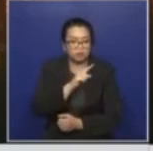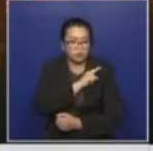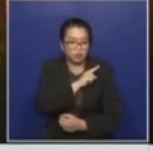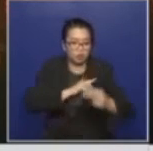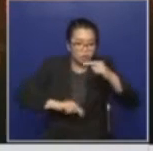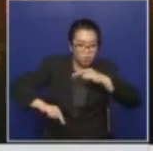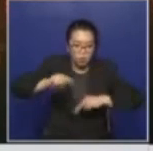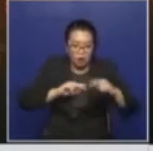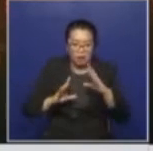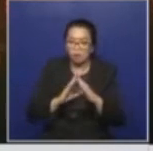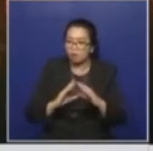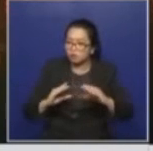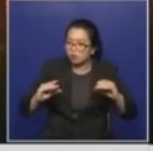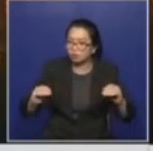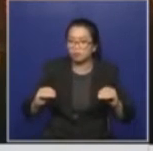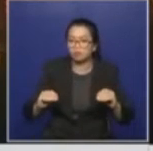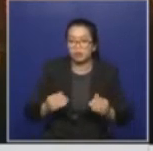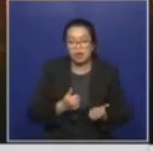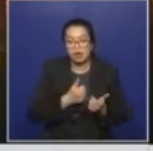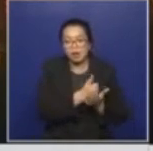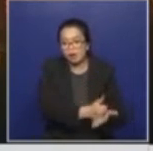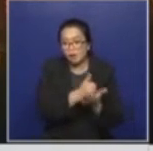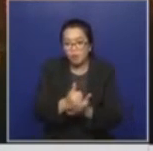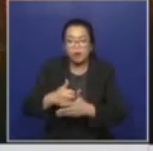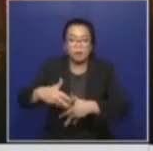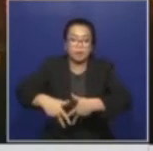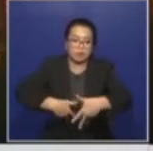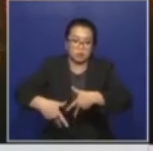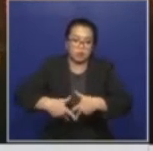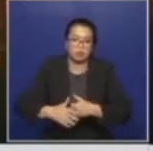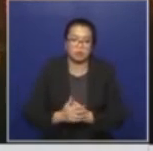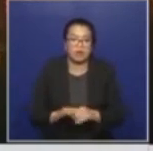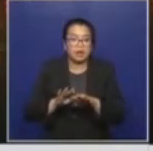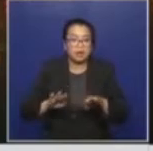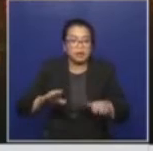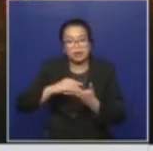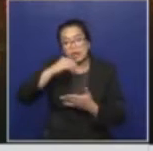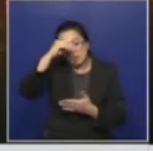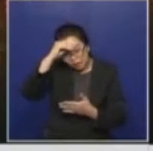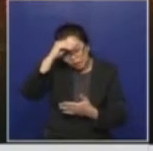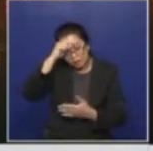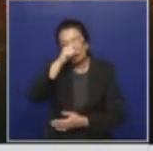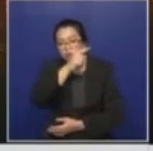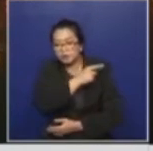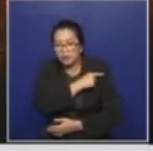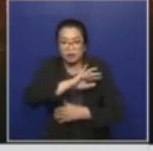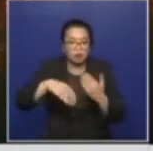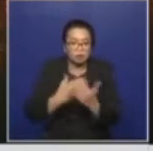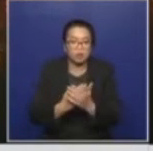ผู้มีหน้าที่ในการดูแลความสงบเรียบร้อยให้กับพี่น้องประชาชนเด็กนักเรียนนิสิตนักศึก